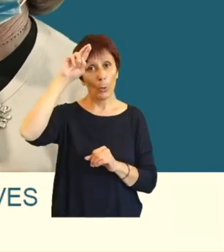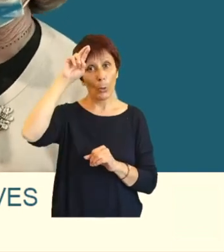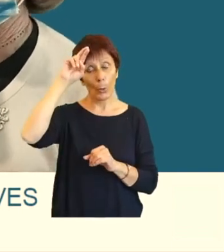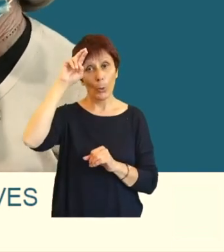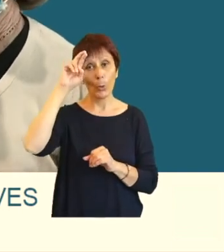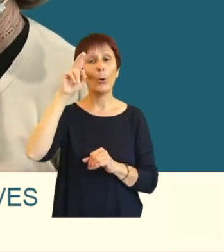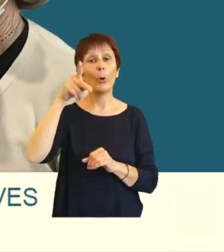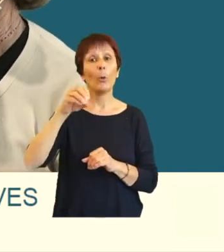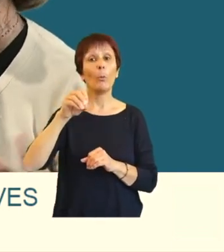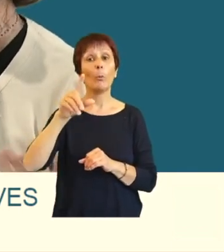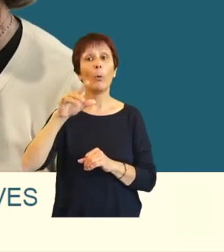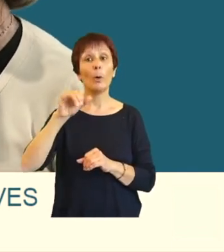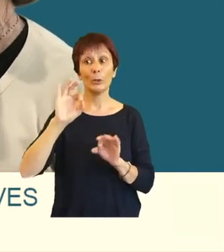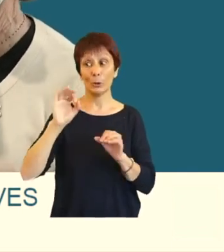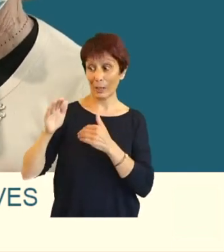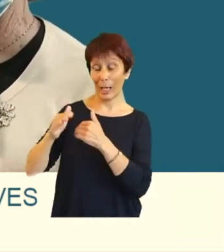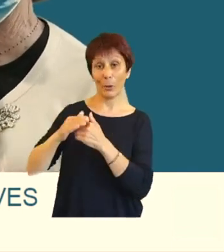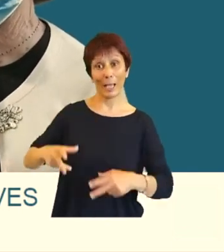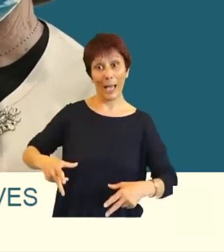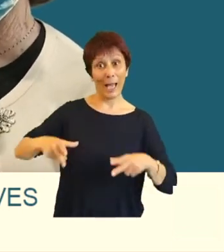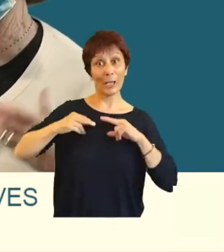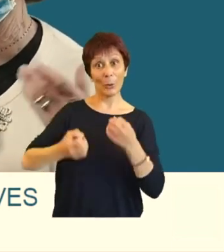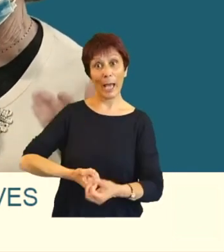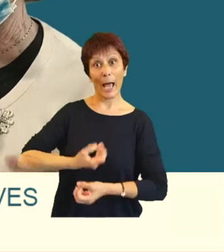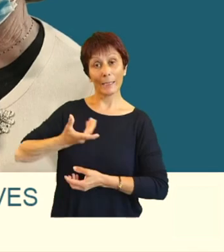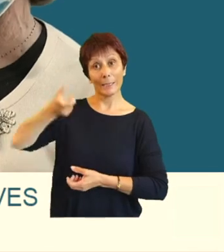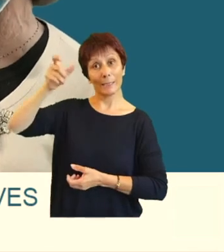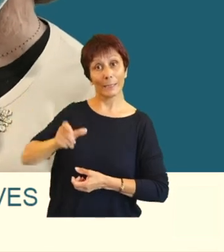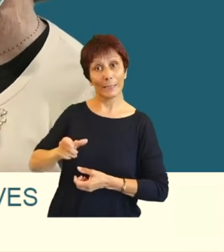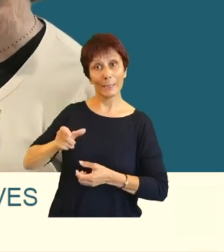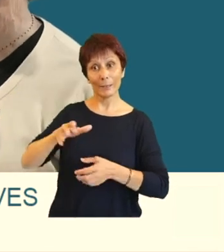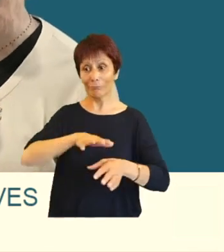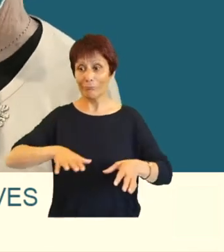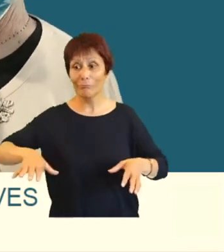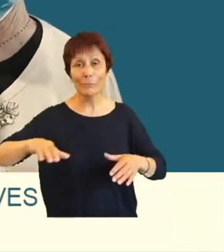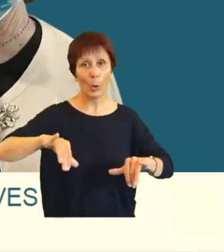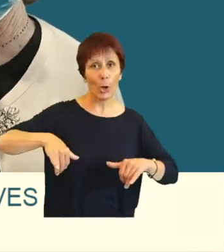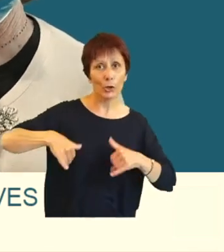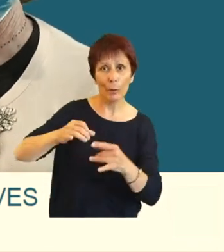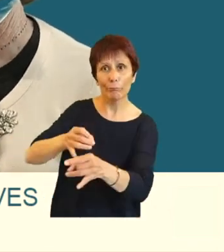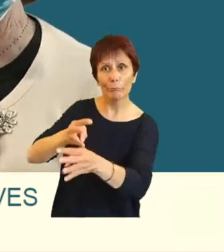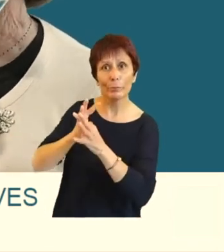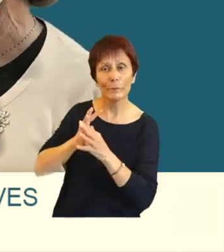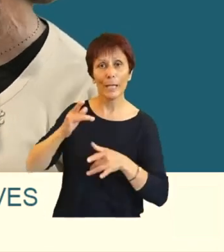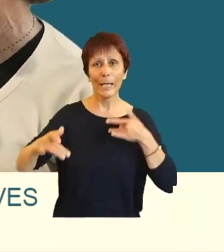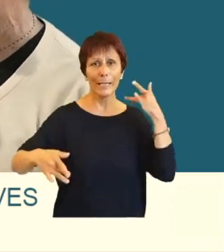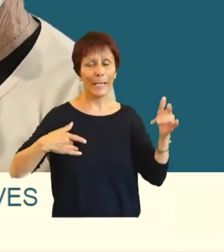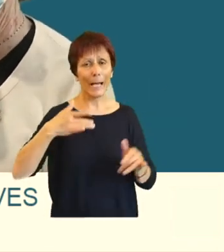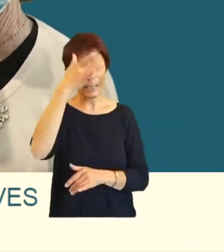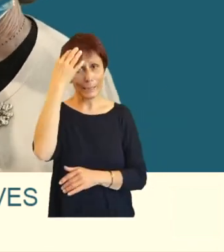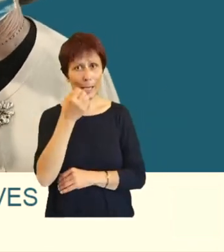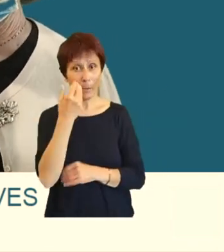nous participons avec des ateliers d'artistes, nous participons avec un espace jeunesse. Nous avons le théâtre de Sainte-Marguerite qui